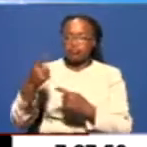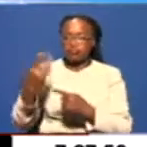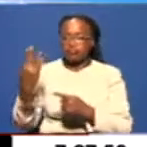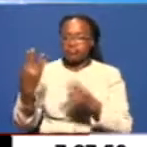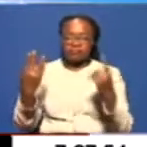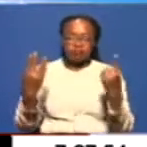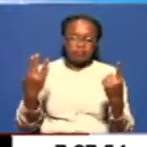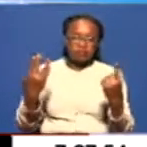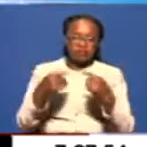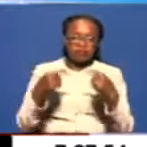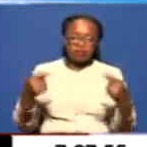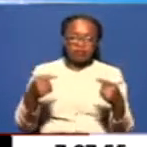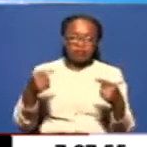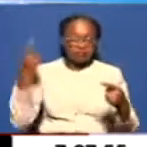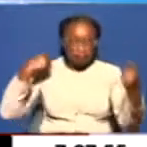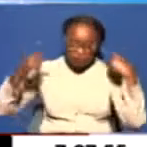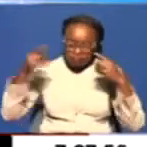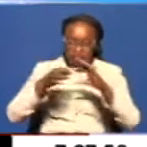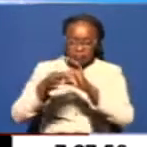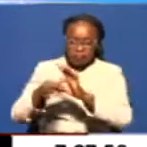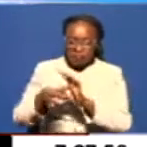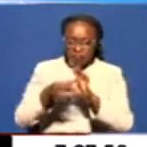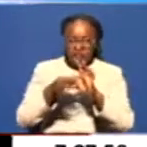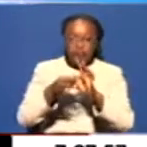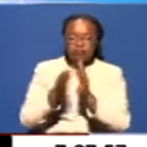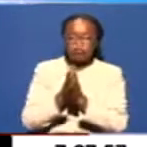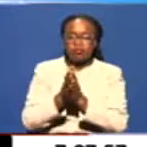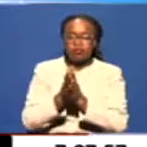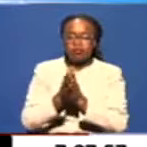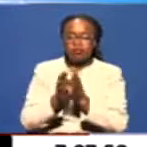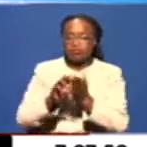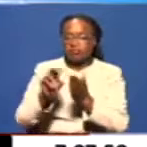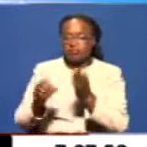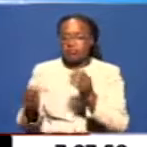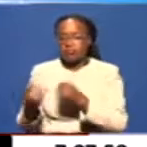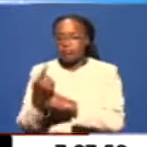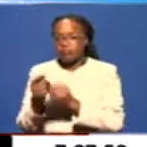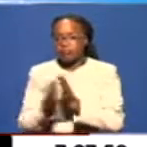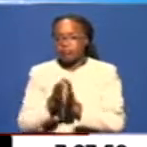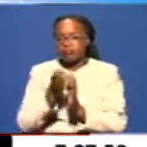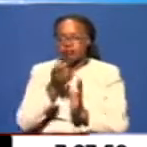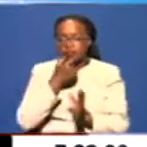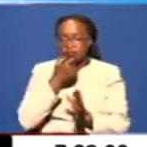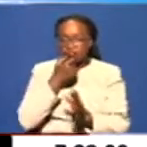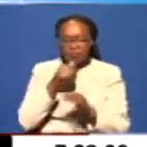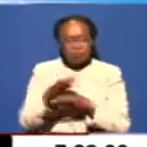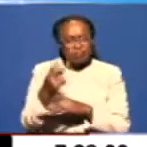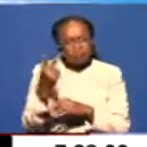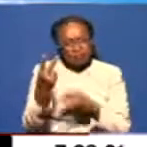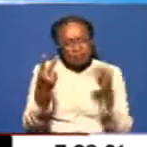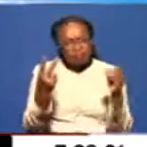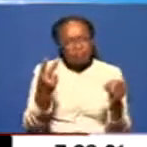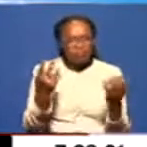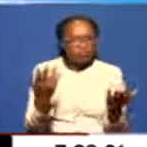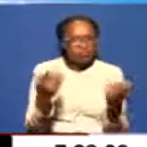4-1 dhidi ya Mathare United na kuchupa hadi nafasi ya 11. Kwingineko, Gor Mahia walipoteza mabao 2-1 dhidi